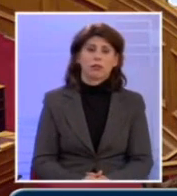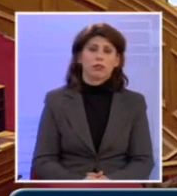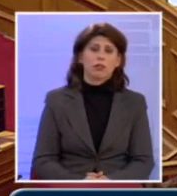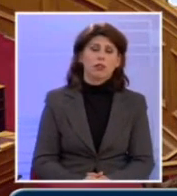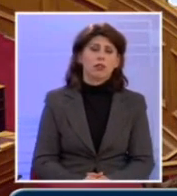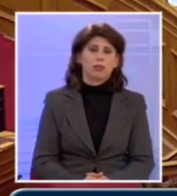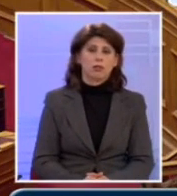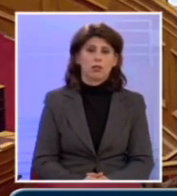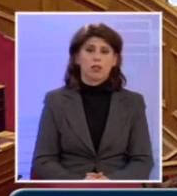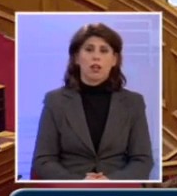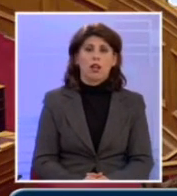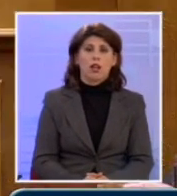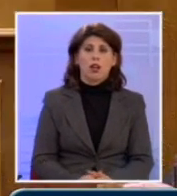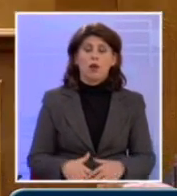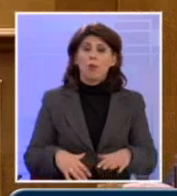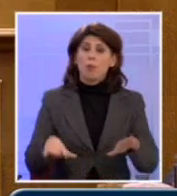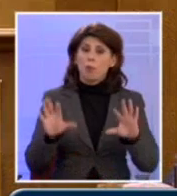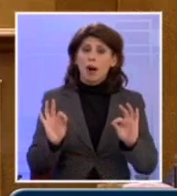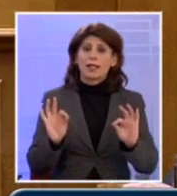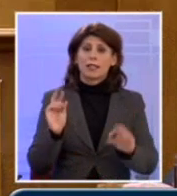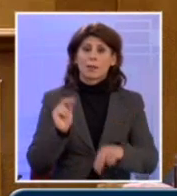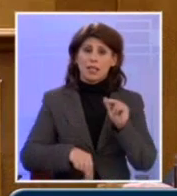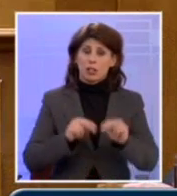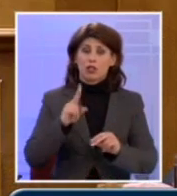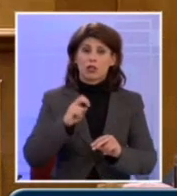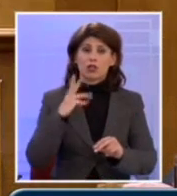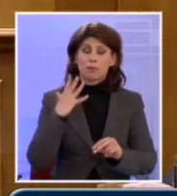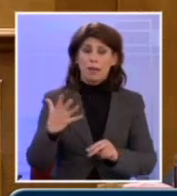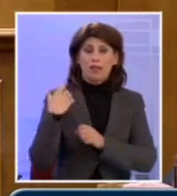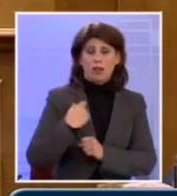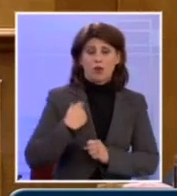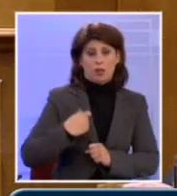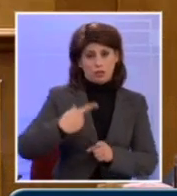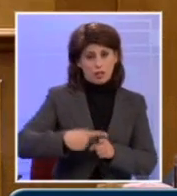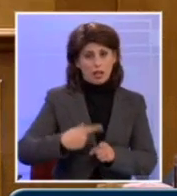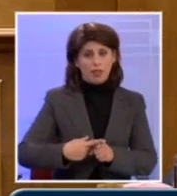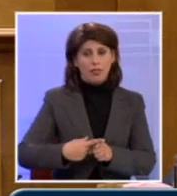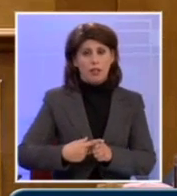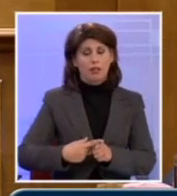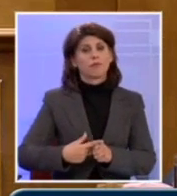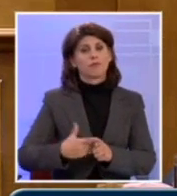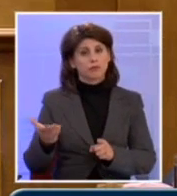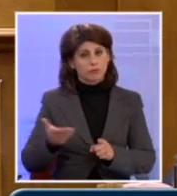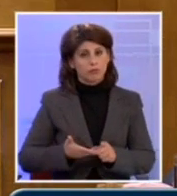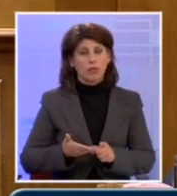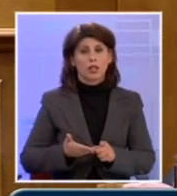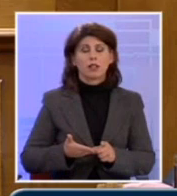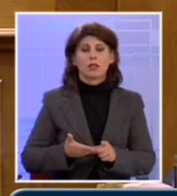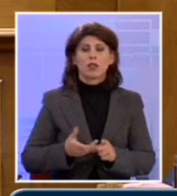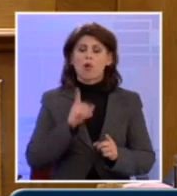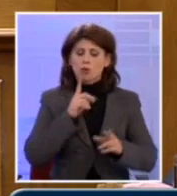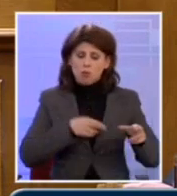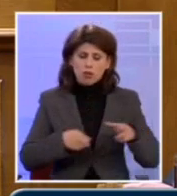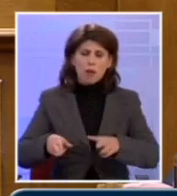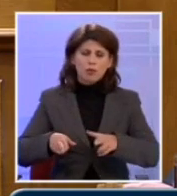ξεκίνησε από τις εκλογές της 25ης του Γενάρη στην Ελλάδα έρχεται σαν ορμητικό